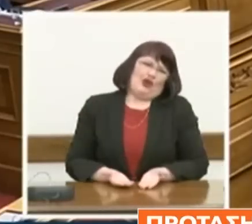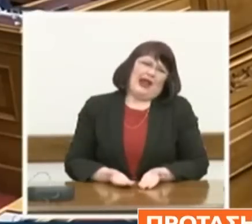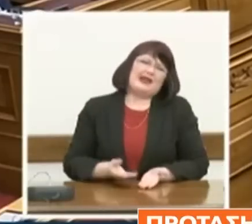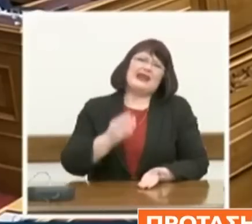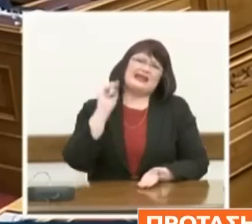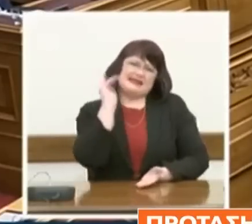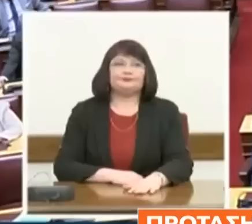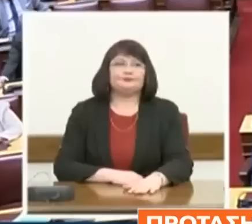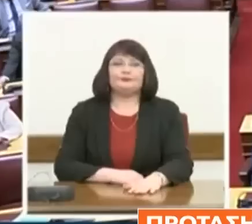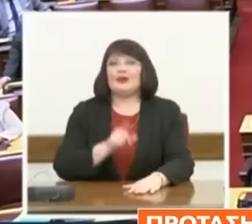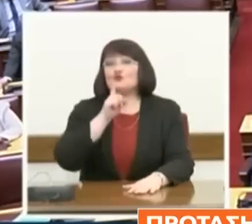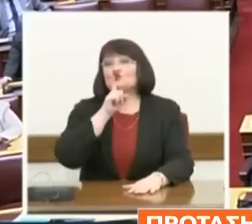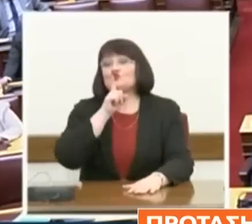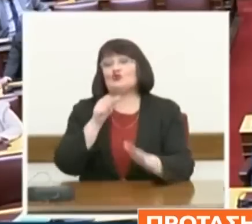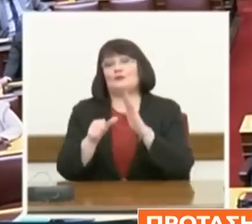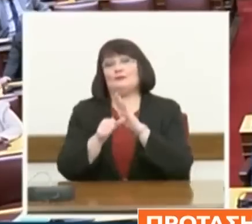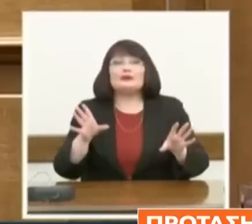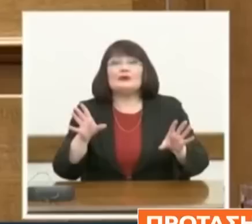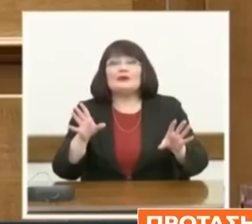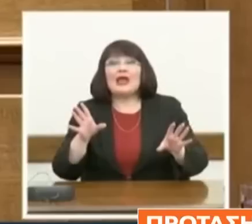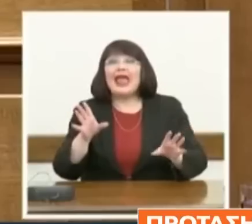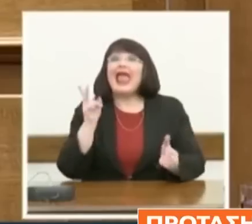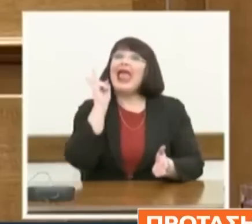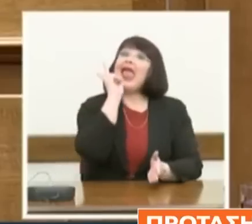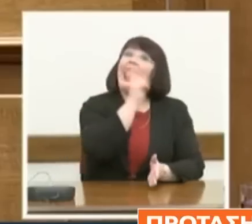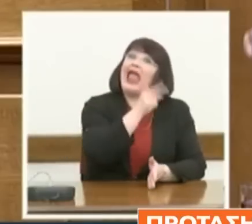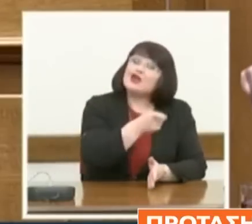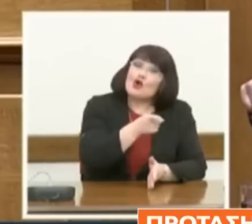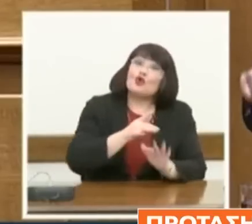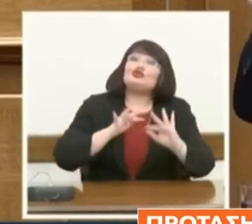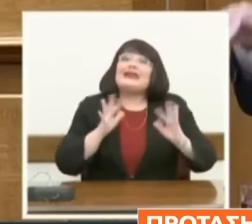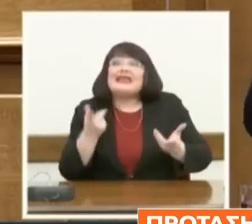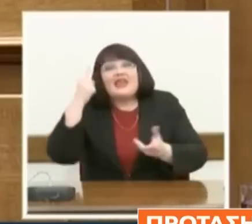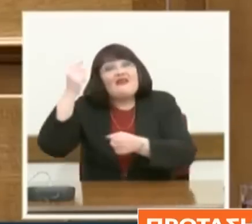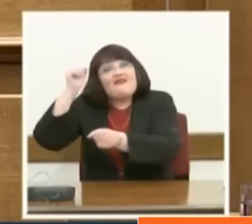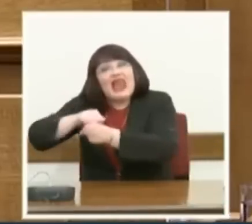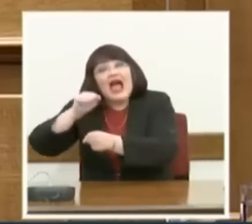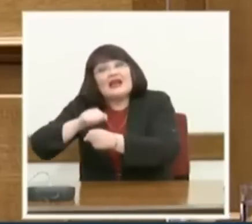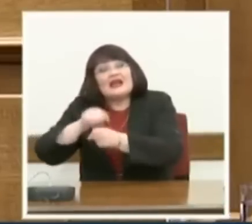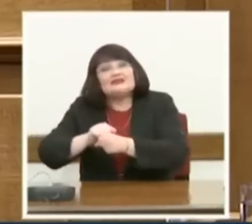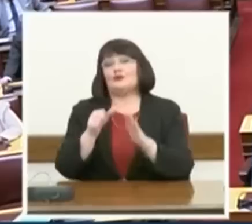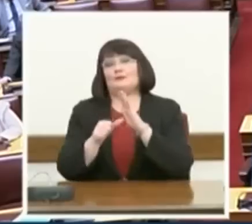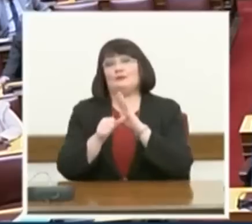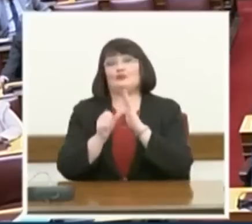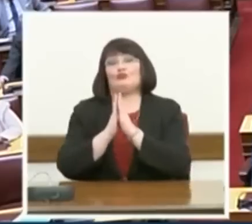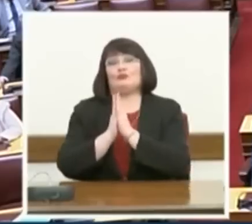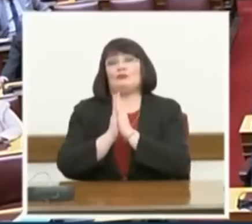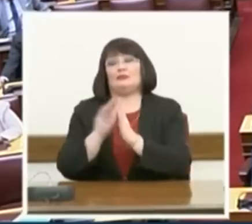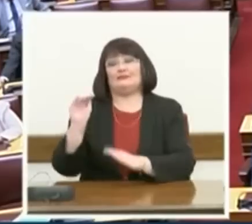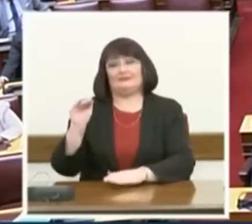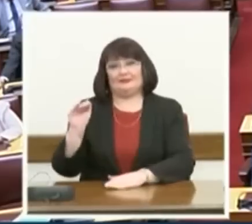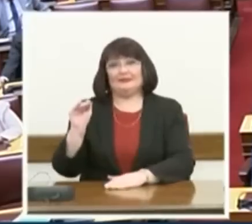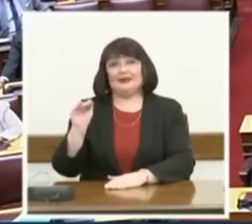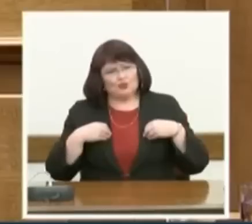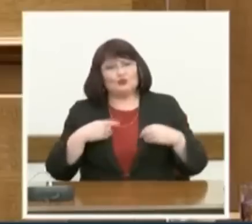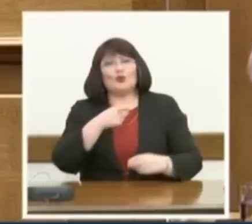ερωτήματα. Ένοχος ή βλάξ. Εσείς αυτοβούλος επιλέξατε τη δεύτερη εκδοχή. Ας δεχθούμε ότι